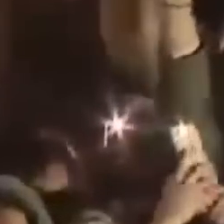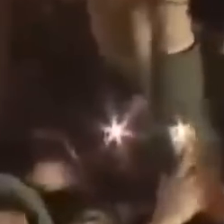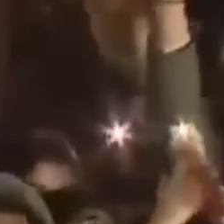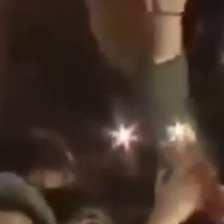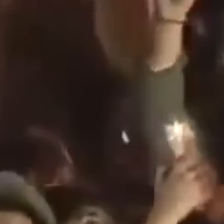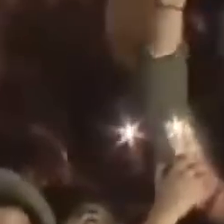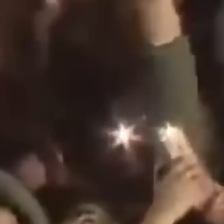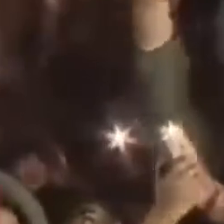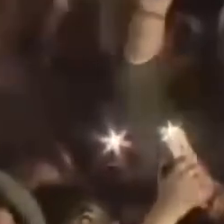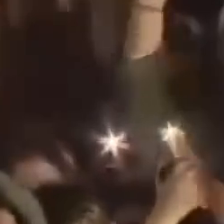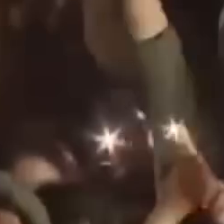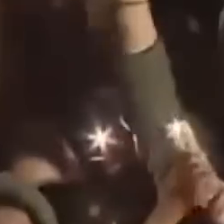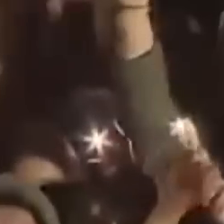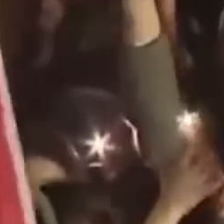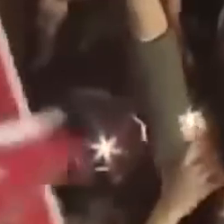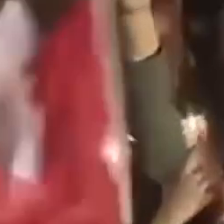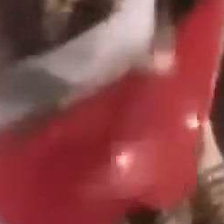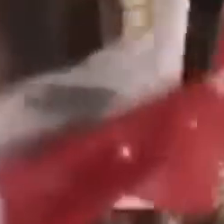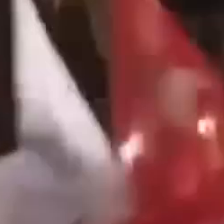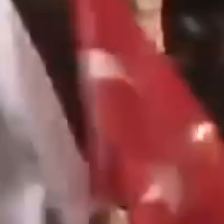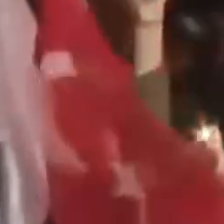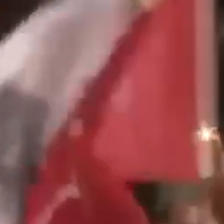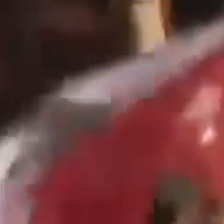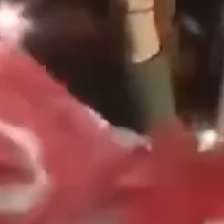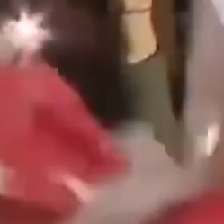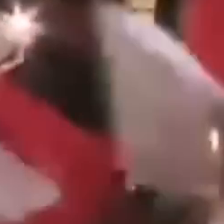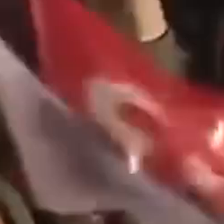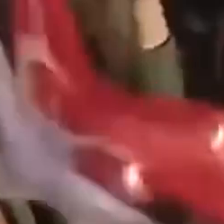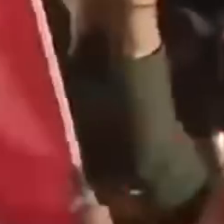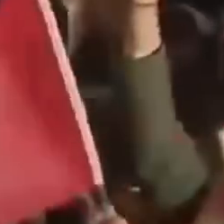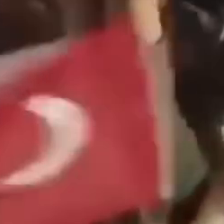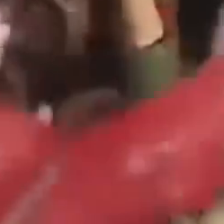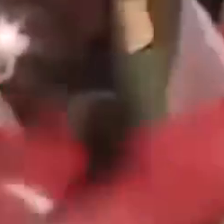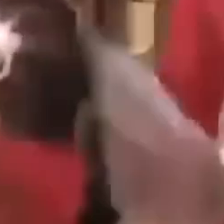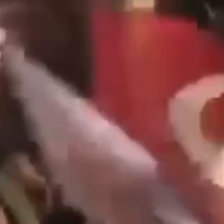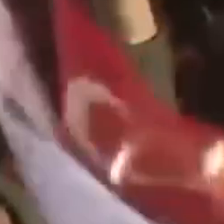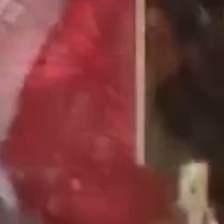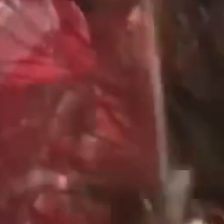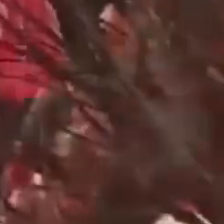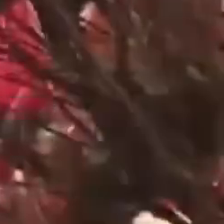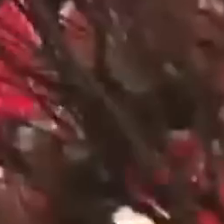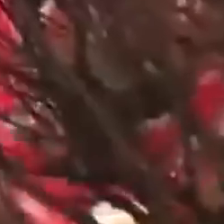adalarında bahar Süleymaniye'nde güneş.